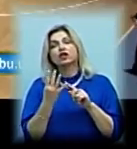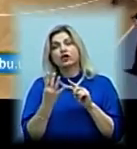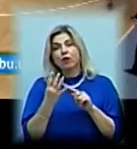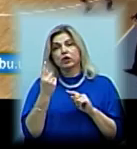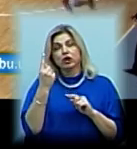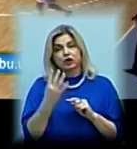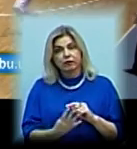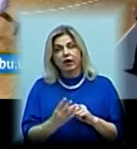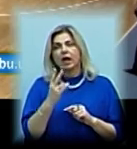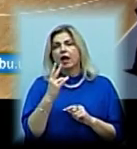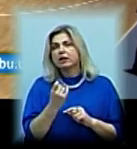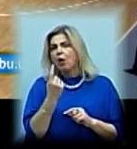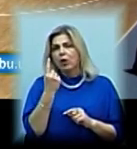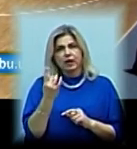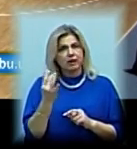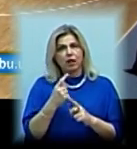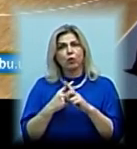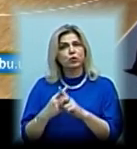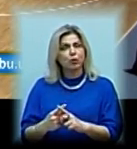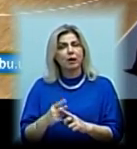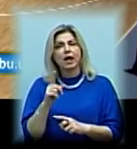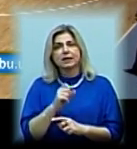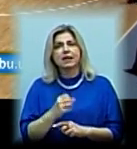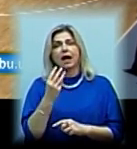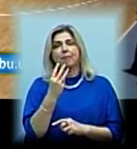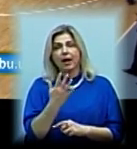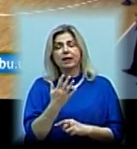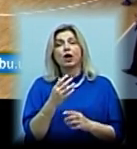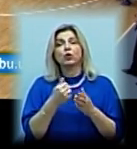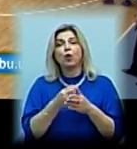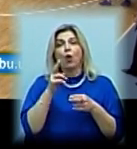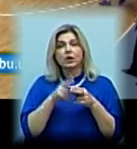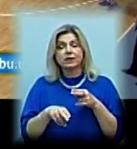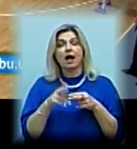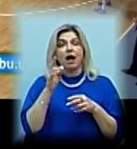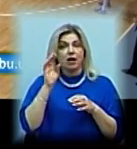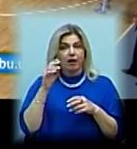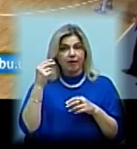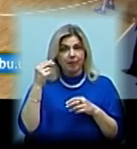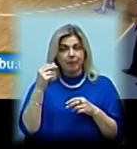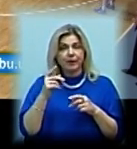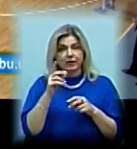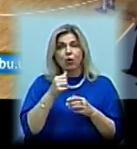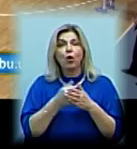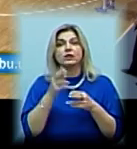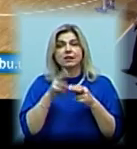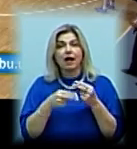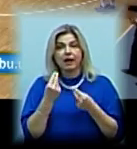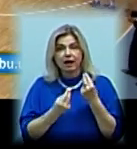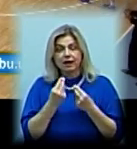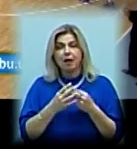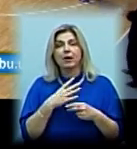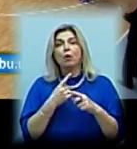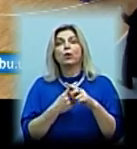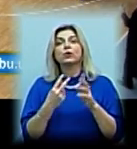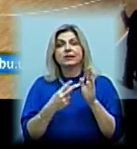господарі жодного разу не поступалися у рахунку. За 5:37 до кінця фінальної сирени Олексій Онуфрієв встановив перевагу Миколаєва на позначці плюс